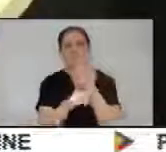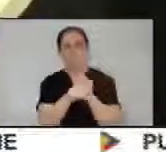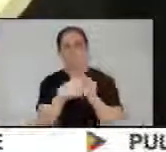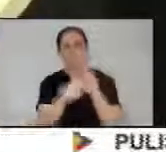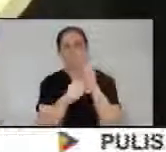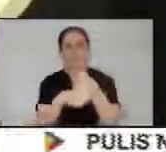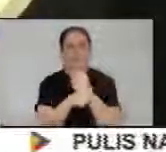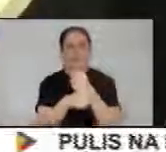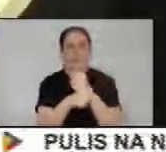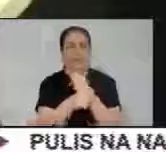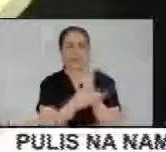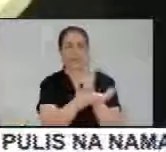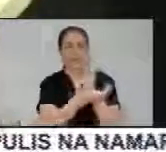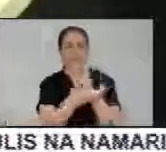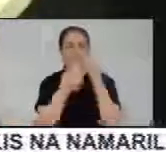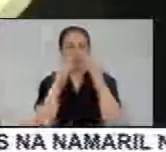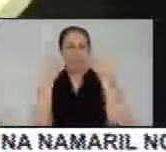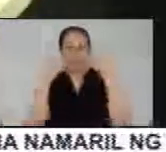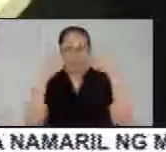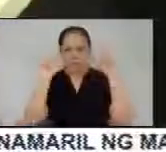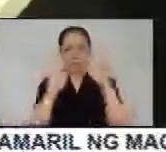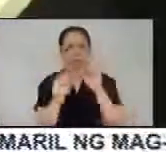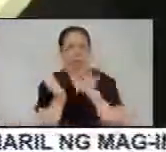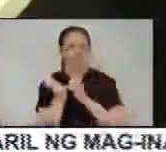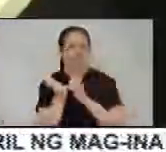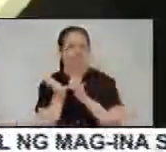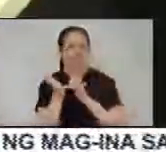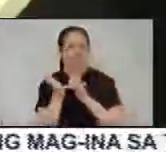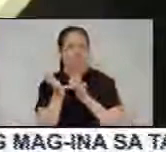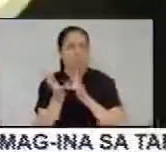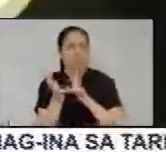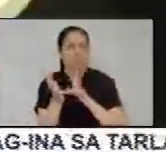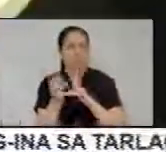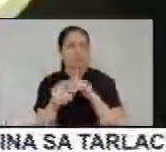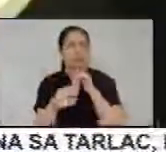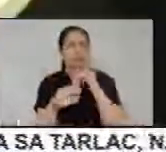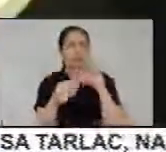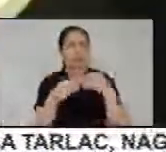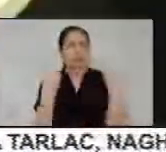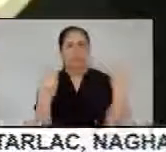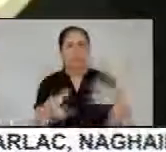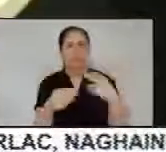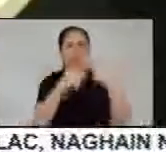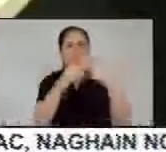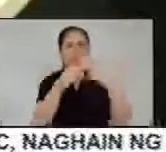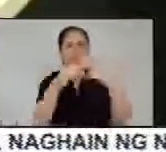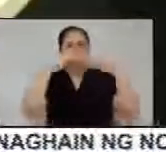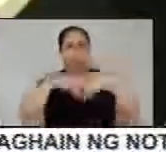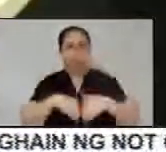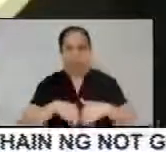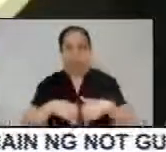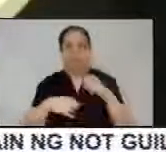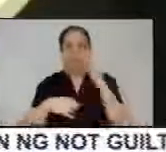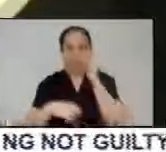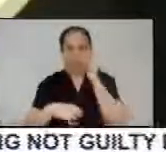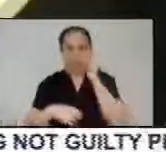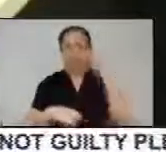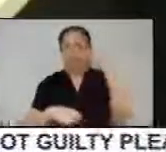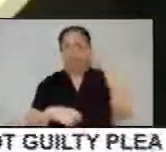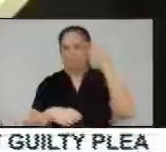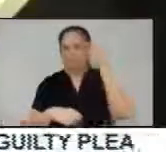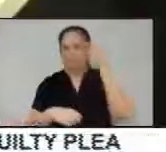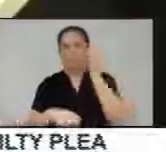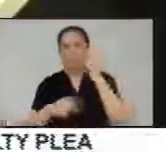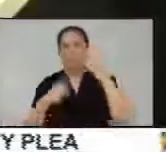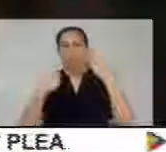huwag sanang makalimutan yung mga frontliners, yung mga senior citizen, yung mga vulnerable sector na unahin nga na maturukan.